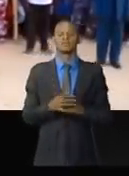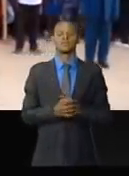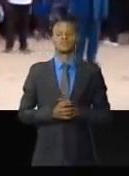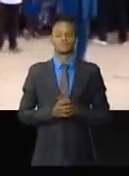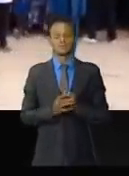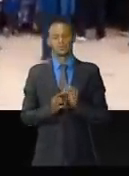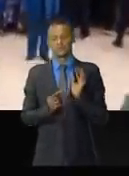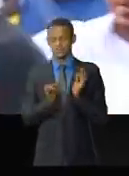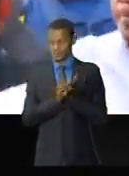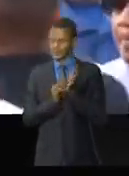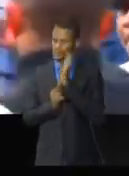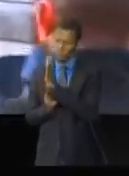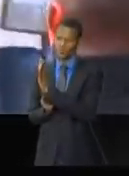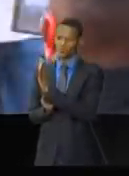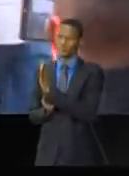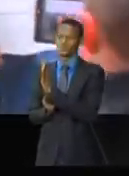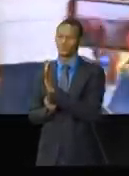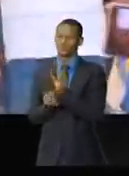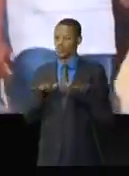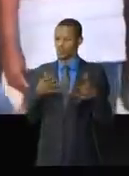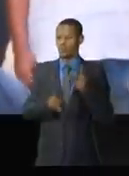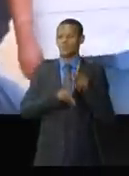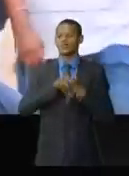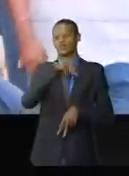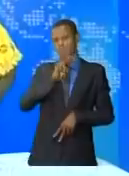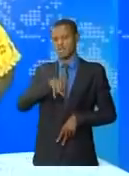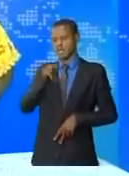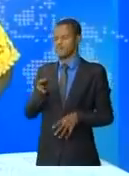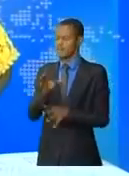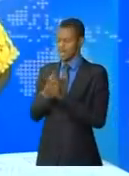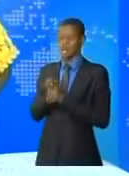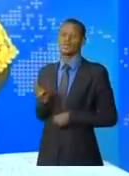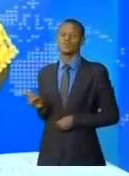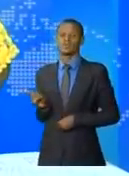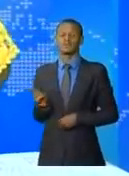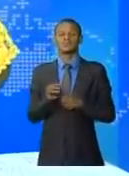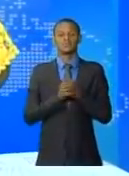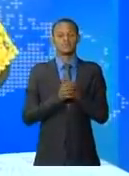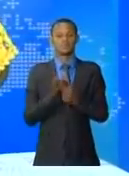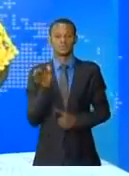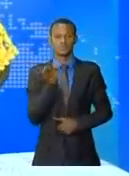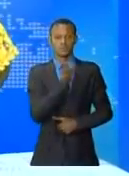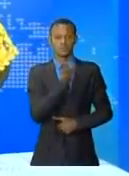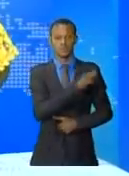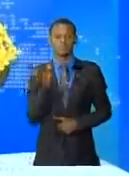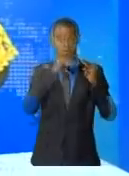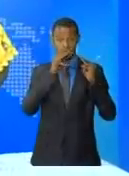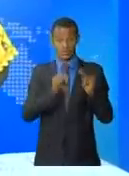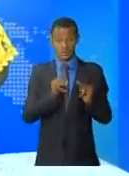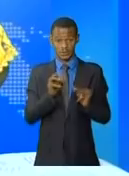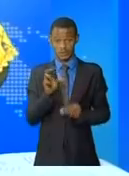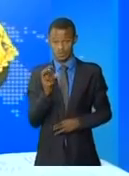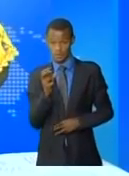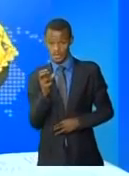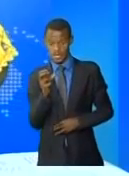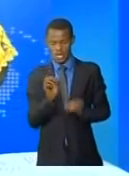Maniema est porté par Maître Bernard Takaïche Ngoumbi. Le ministère des Mines a organisé un